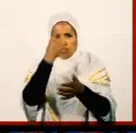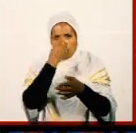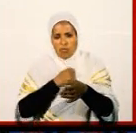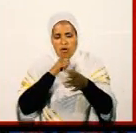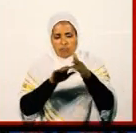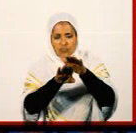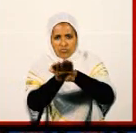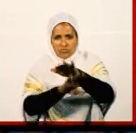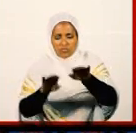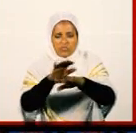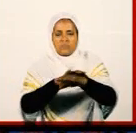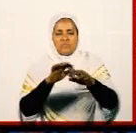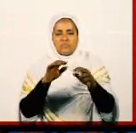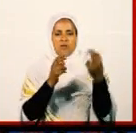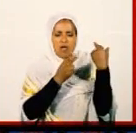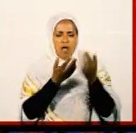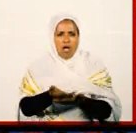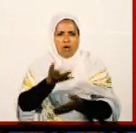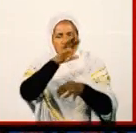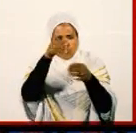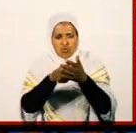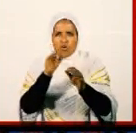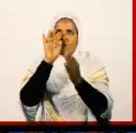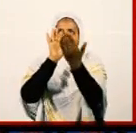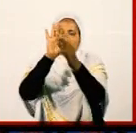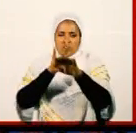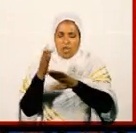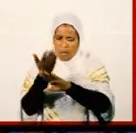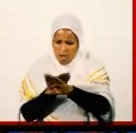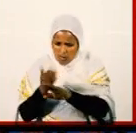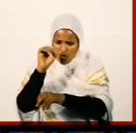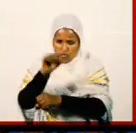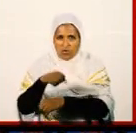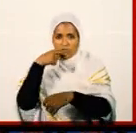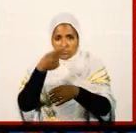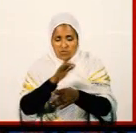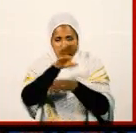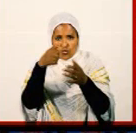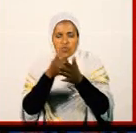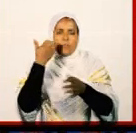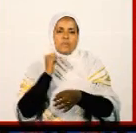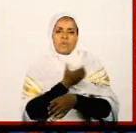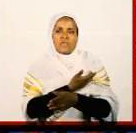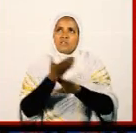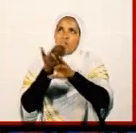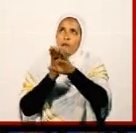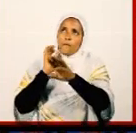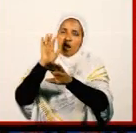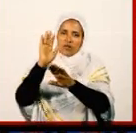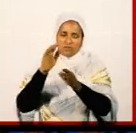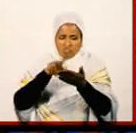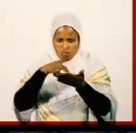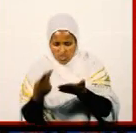ሁሉ በፊትሽ ይማለላሉ ተብሎ እንደተነገረ ሁሉ በእመቤታችን በአማላጅነቷ ፊት እየወደቅን እየተነሳን የበለጠውን